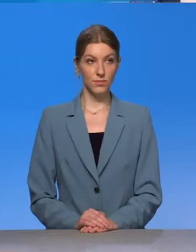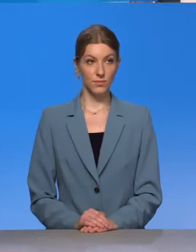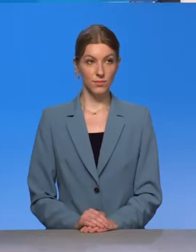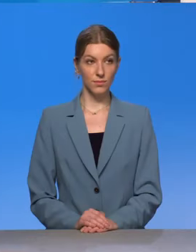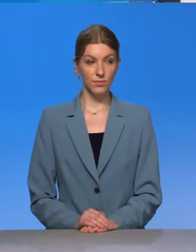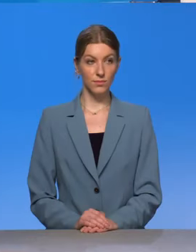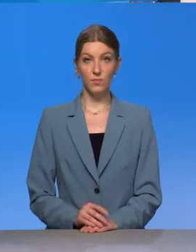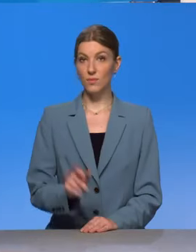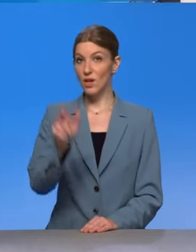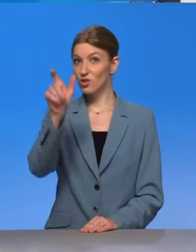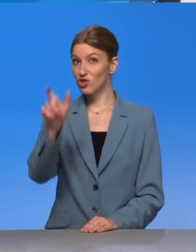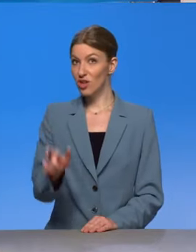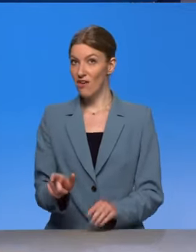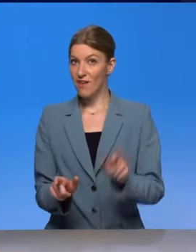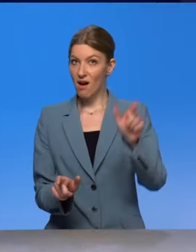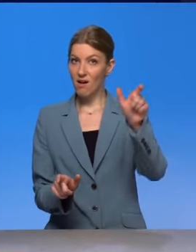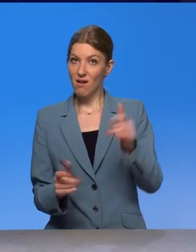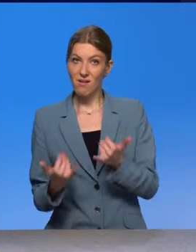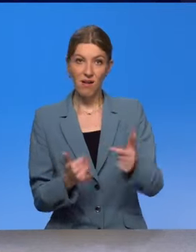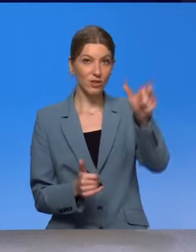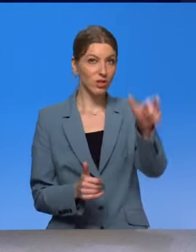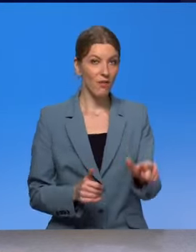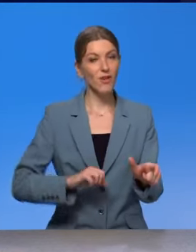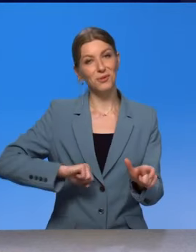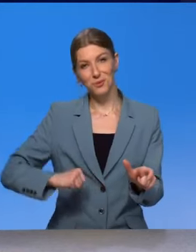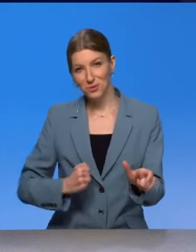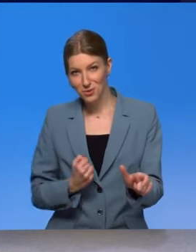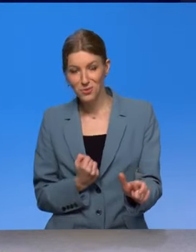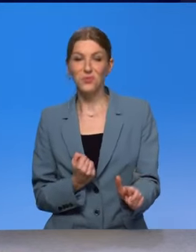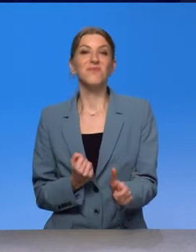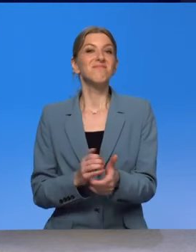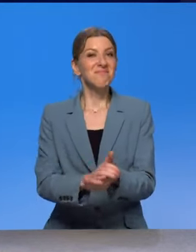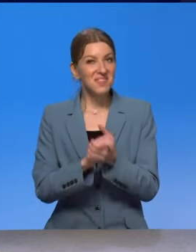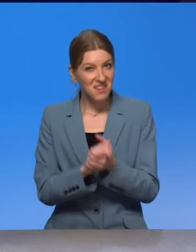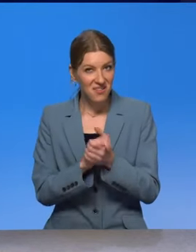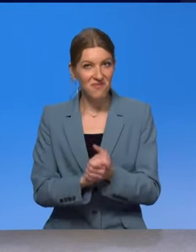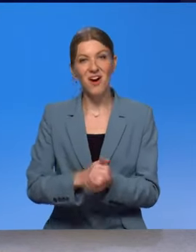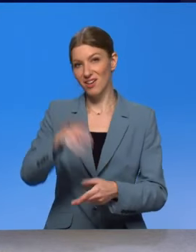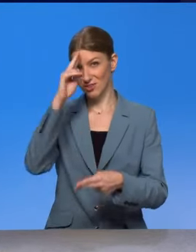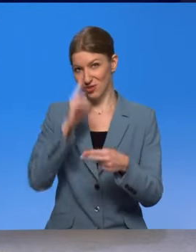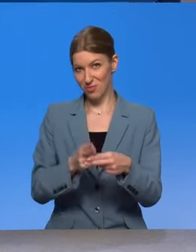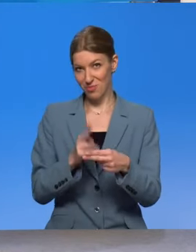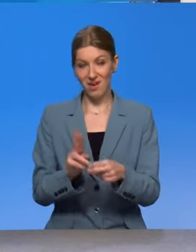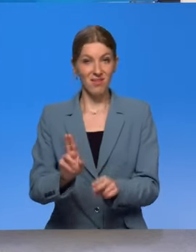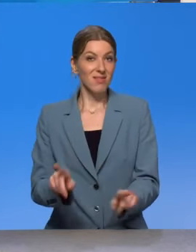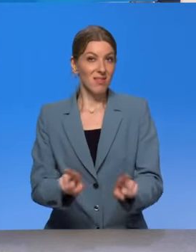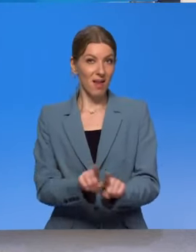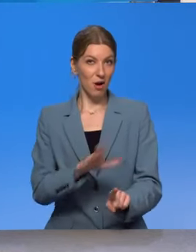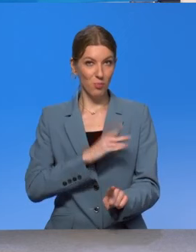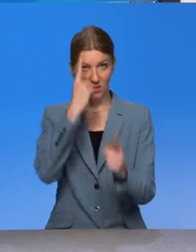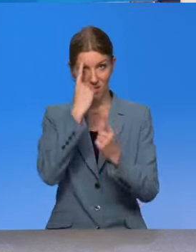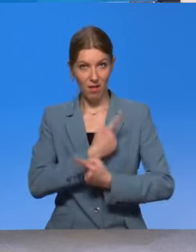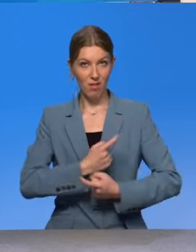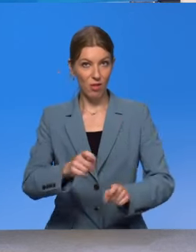«Человек человеку, друг, товарищ и брат», гласил известный советский лозунг. Похоже, эти прекрасные отношения остались в далеком